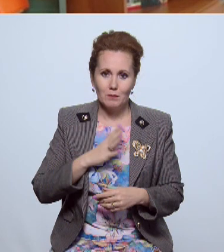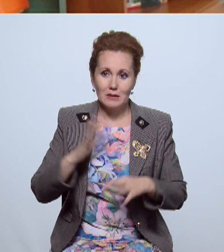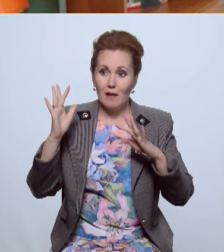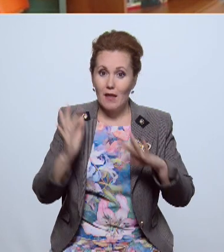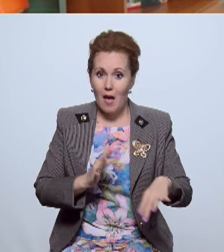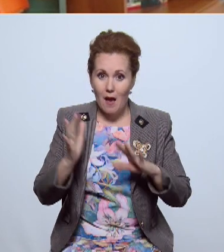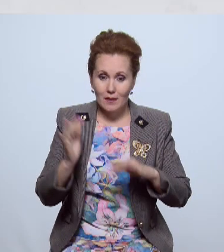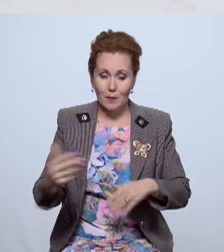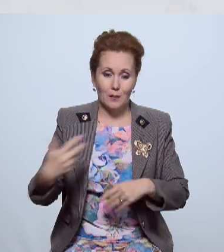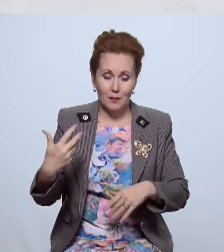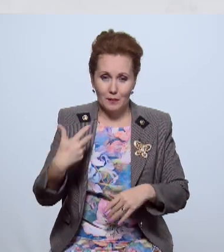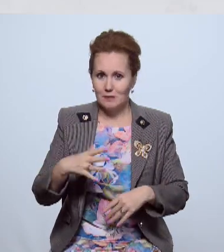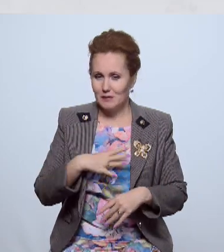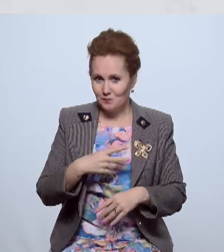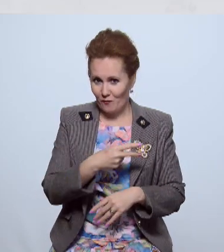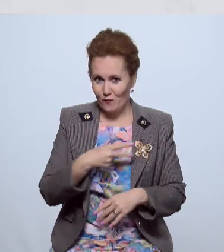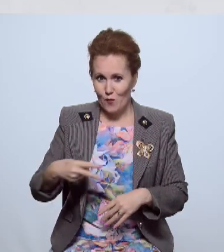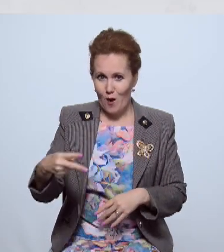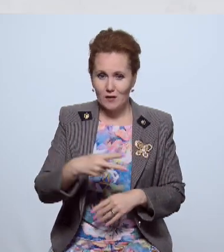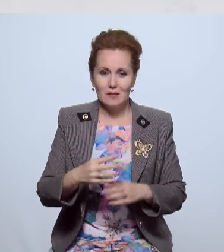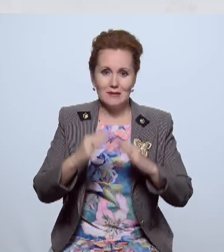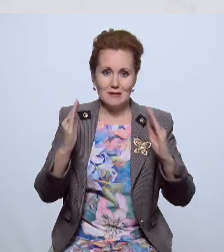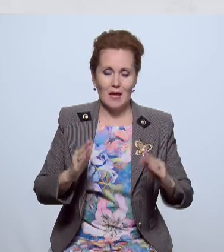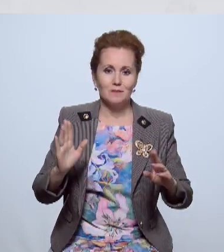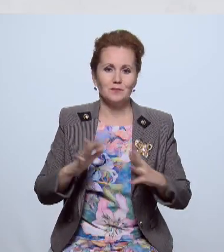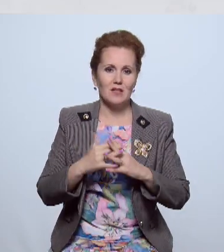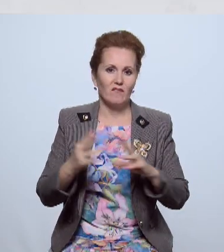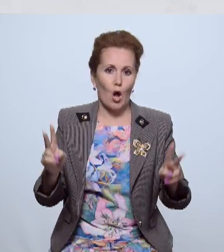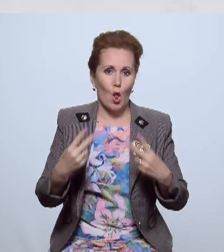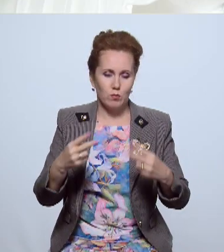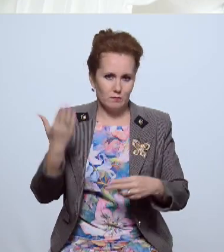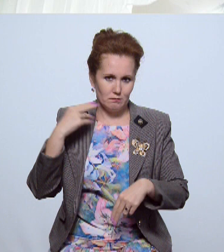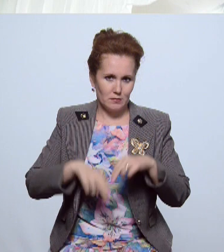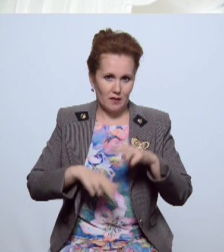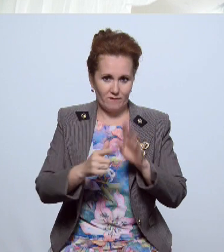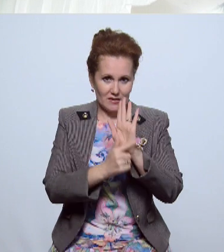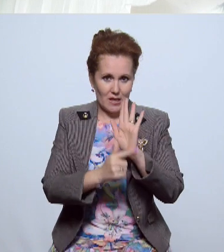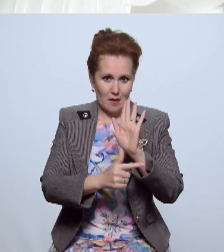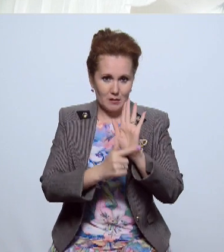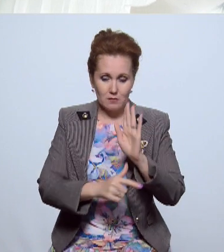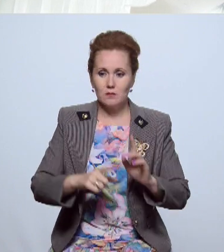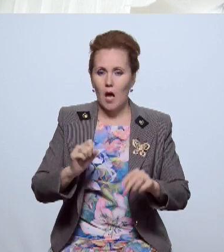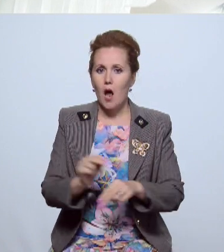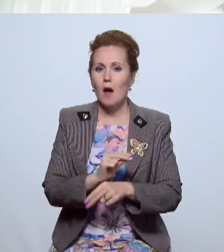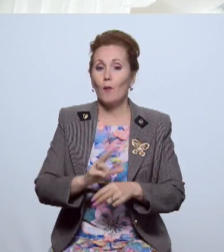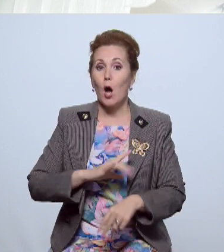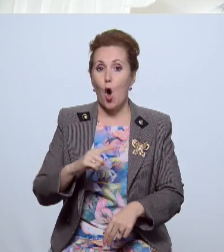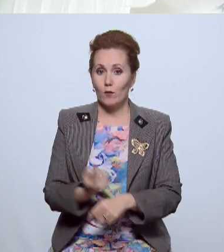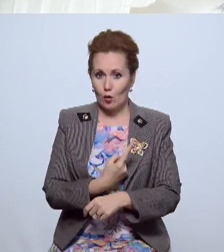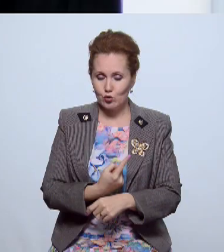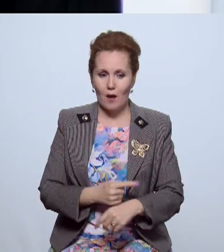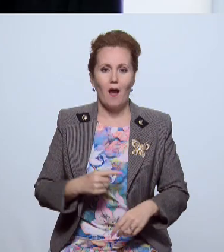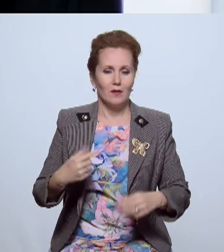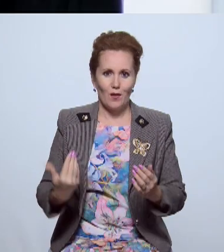снег сюда задувало. Двухэтажное здание сельского клуба построили в конце 70-х. За это время ремонт здесь был лишь однажды.